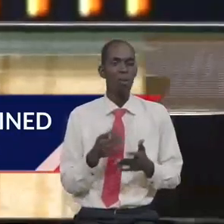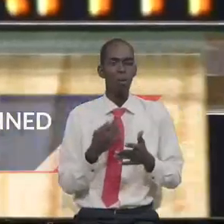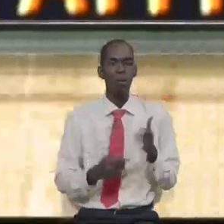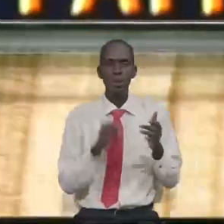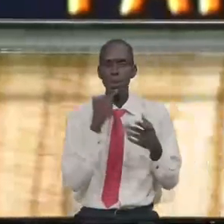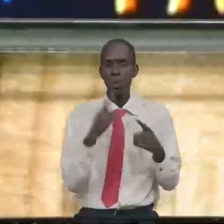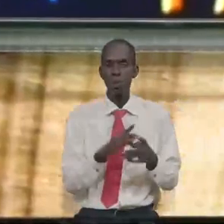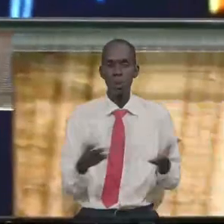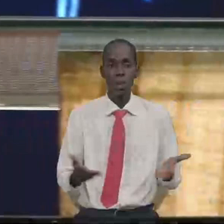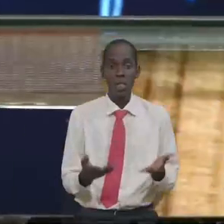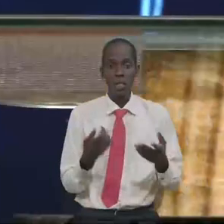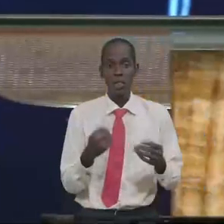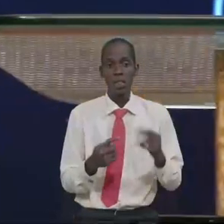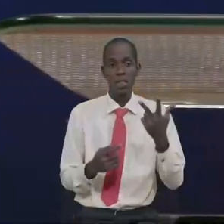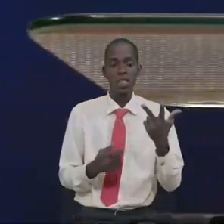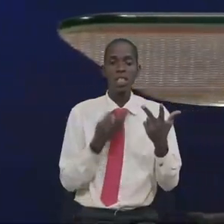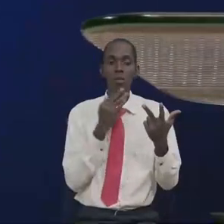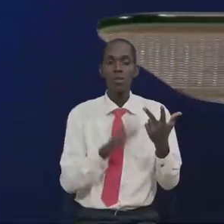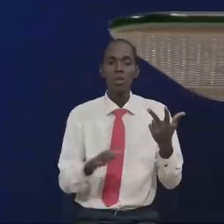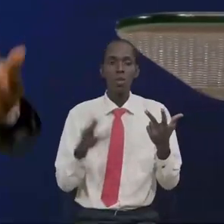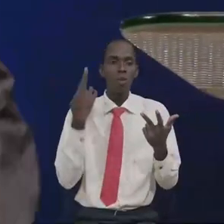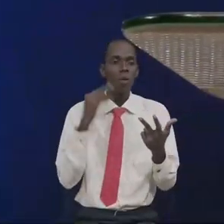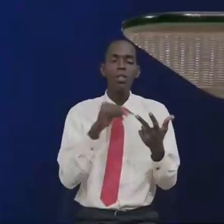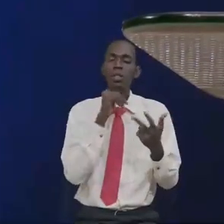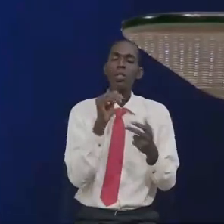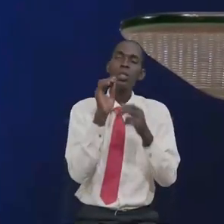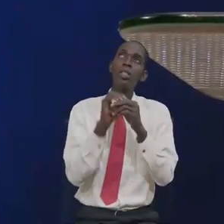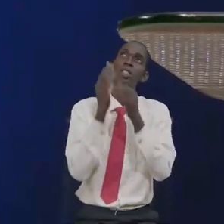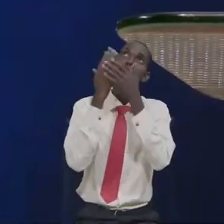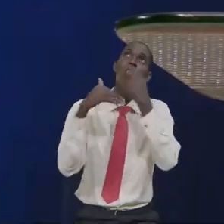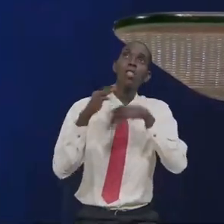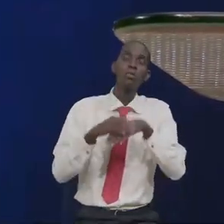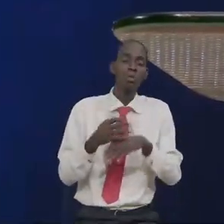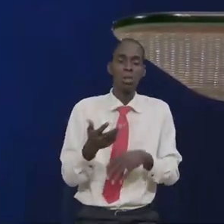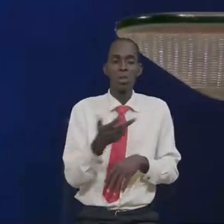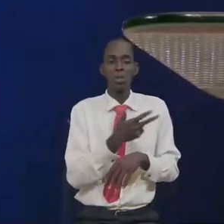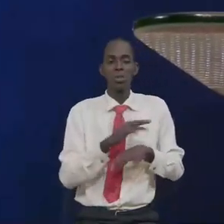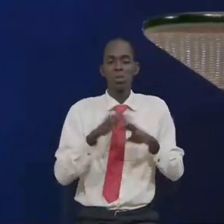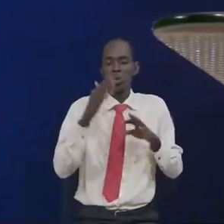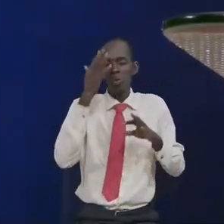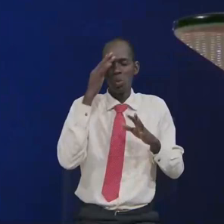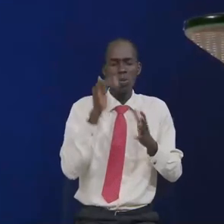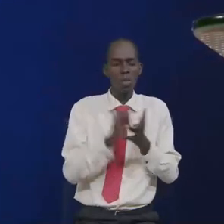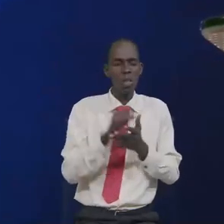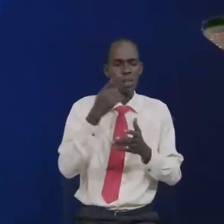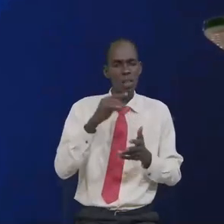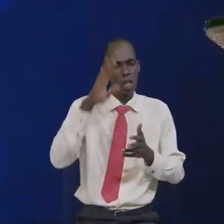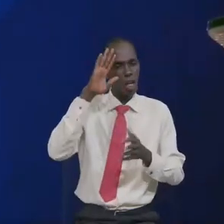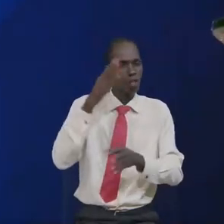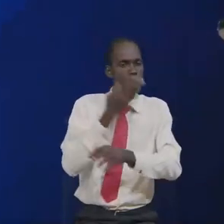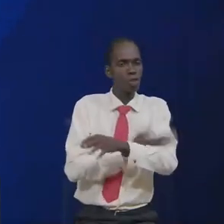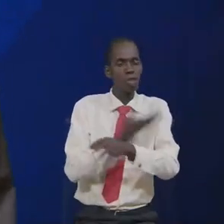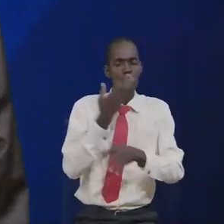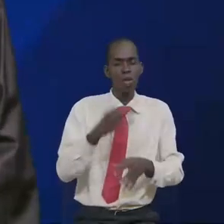avec Sadrach, Meshach et Abednego. Il n'était pas au conseiller du ciel. Il ne savait pas que le Fils de Dieu, que